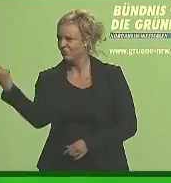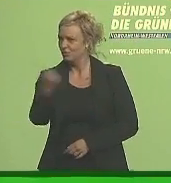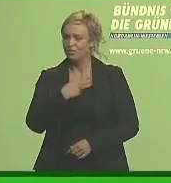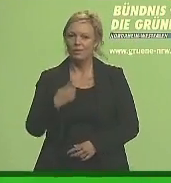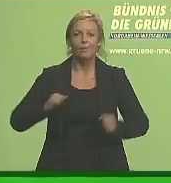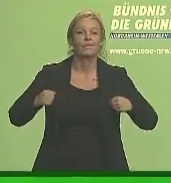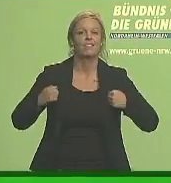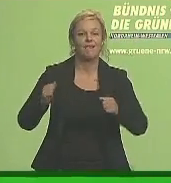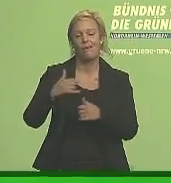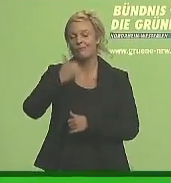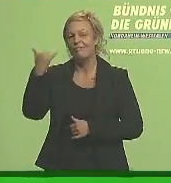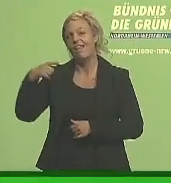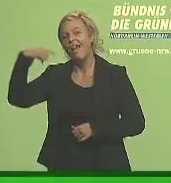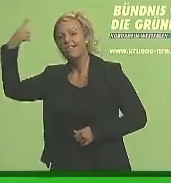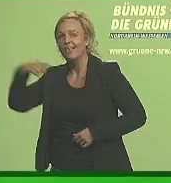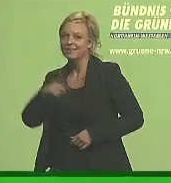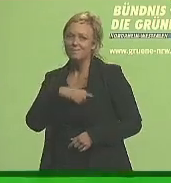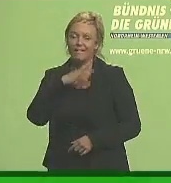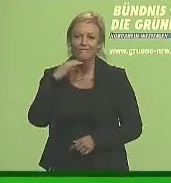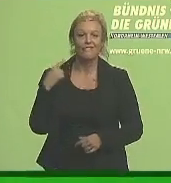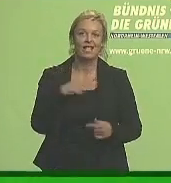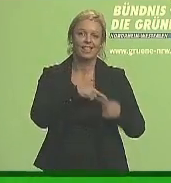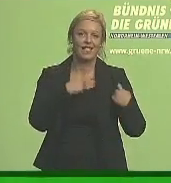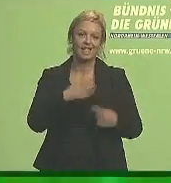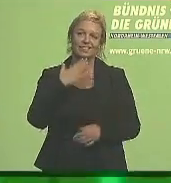Jahr. Ganz herzlichen Dank.